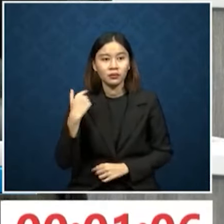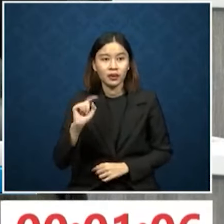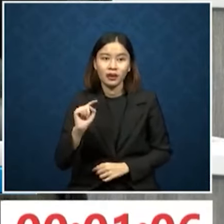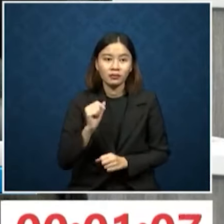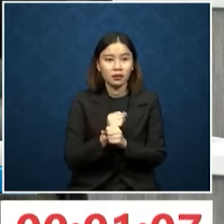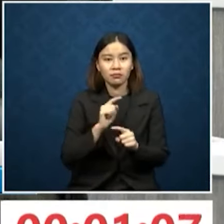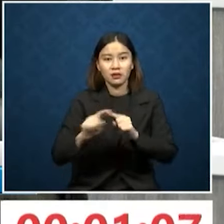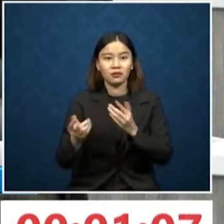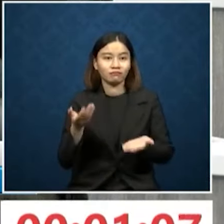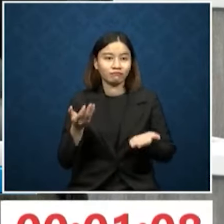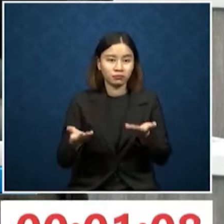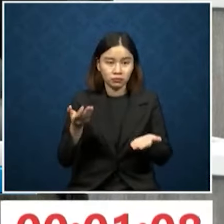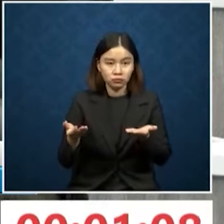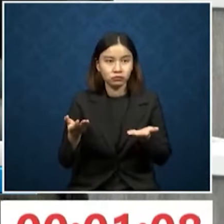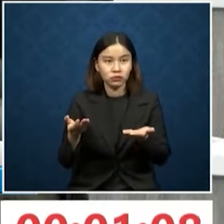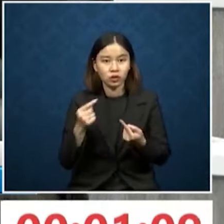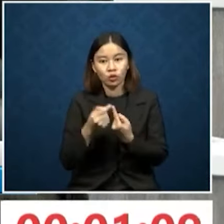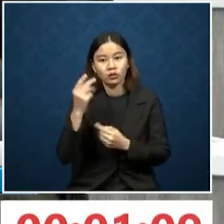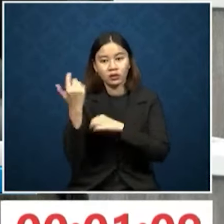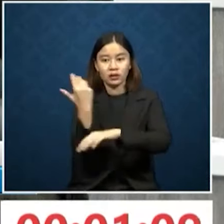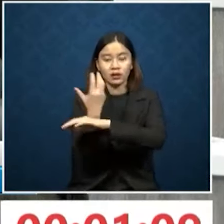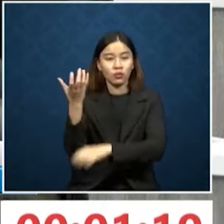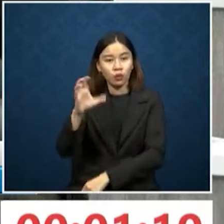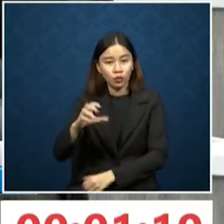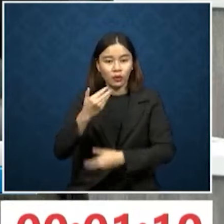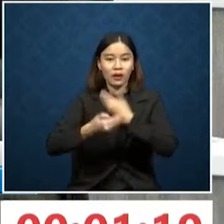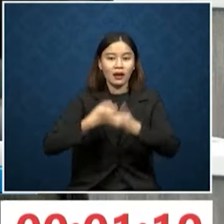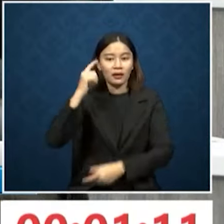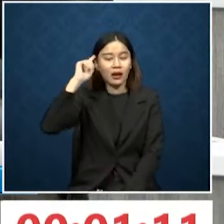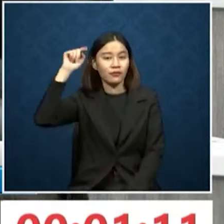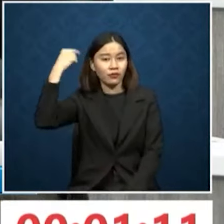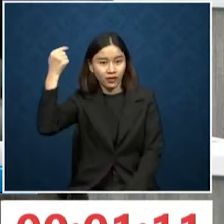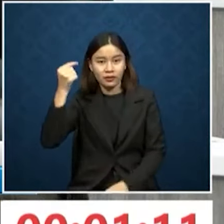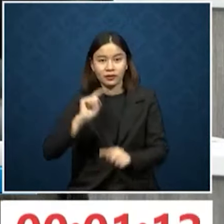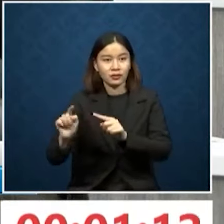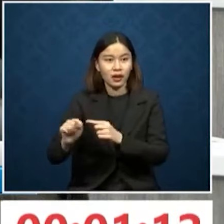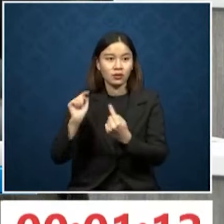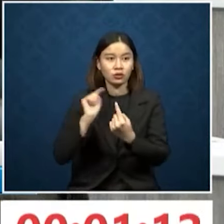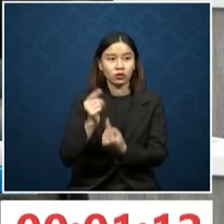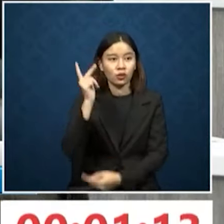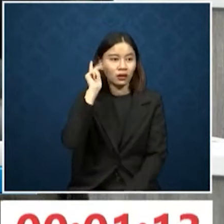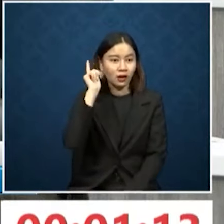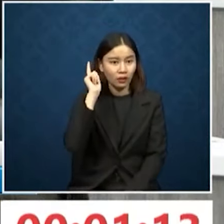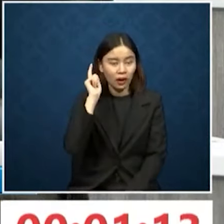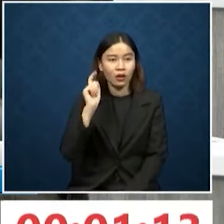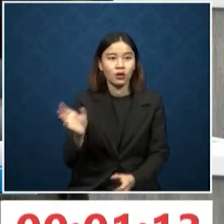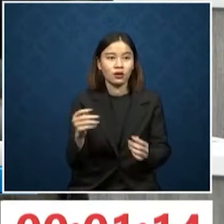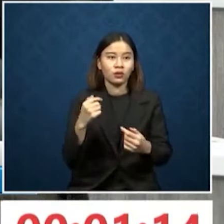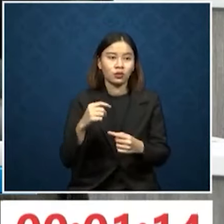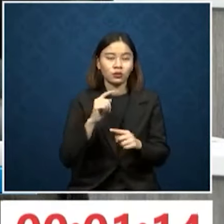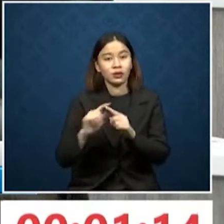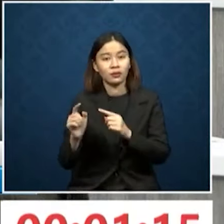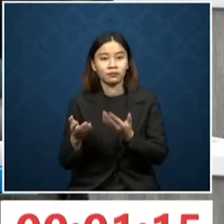าเป็นจำอวดหน้าจอทีวีขายฝันลมๆแล้งๆต่อหน้าสื่อมวลชนจัดตั้งกันไป